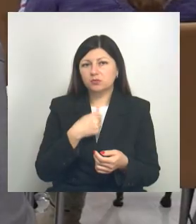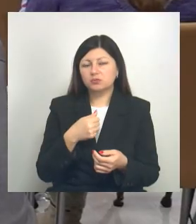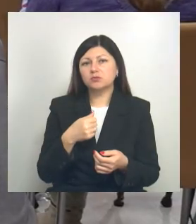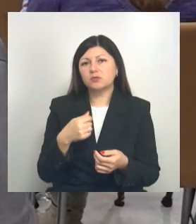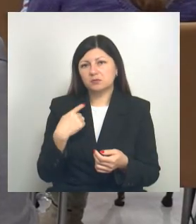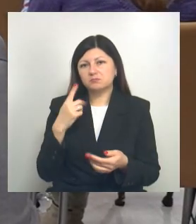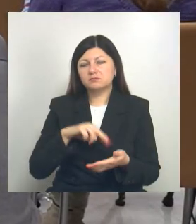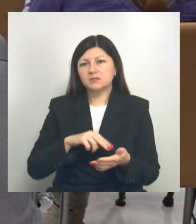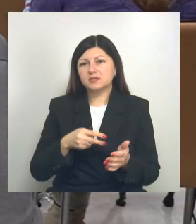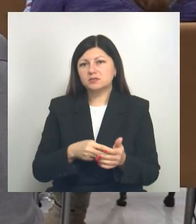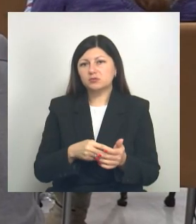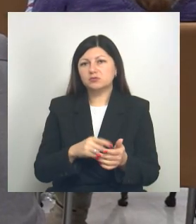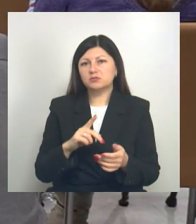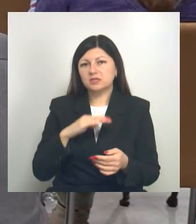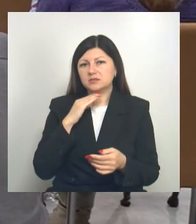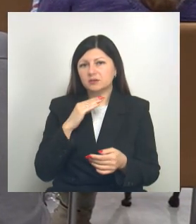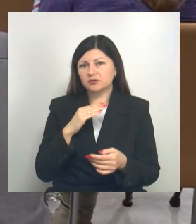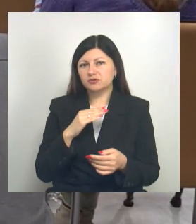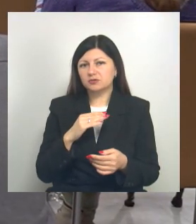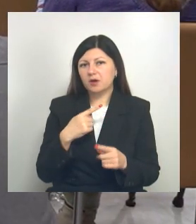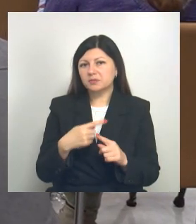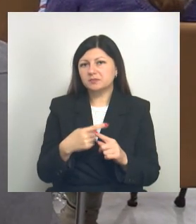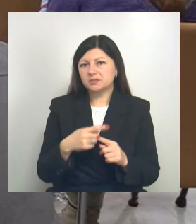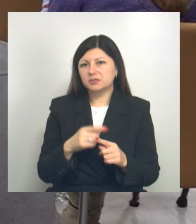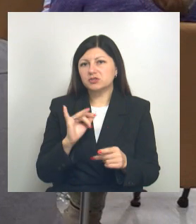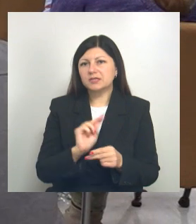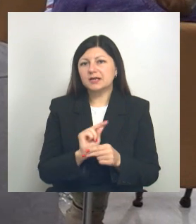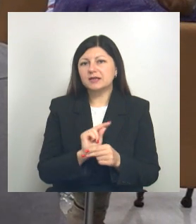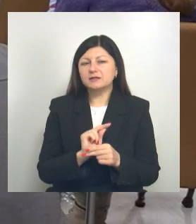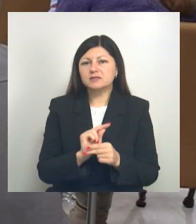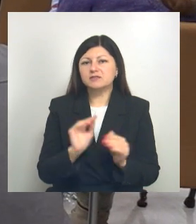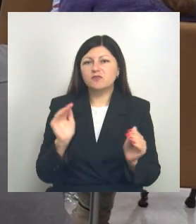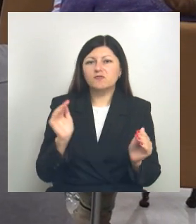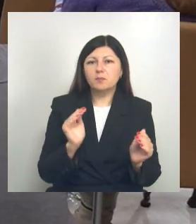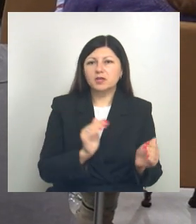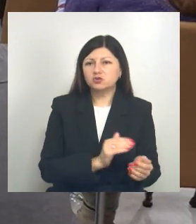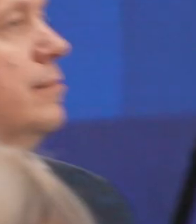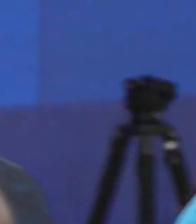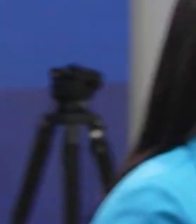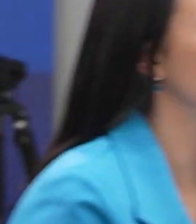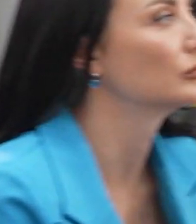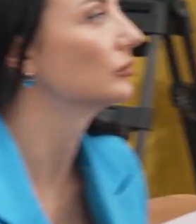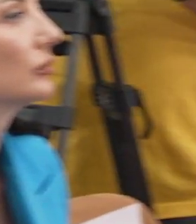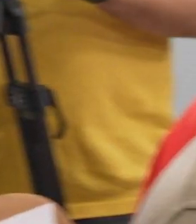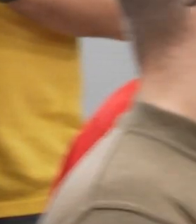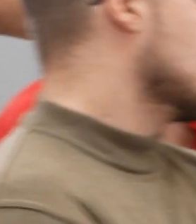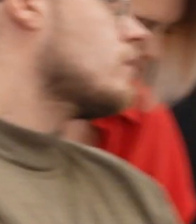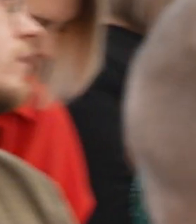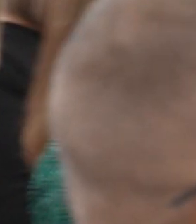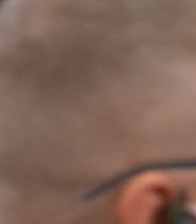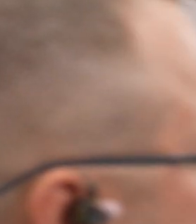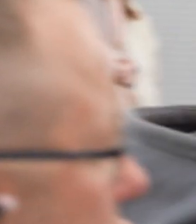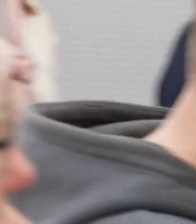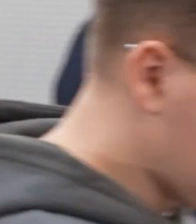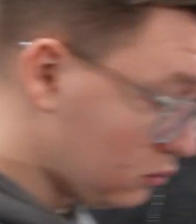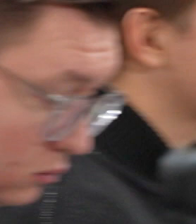настроены достаточно оптимистично и корректировать в меньшую сторону не будем. Желающих задать вопрос Вячеславу